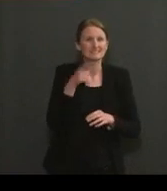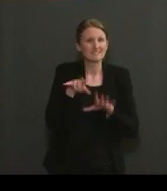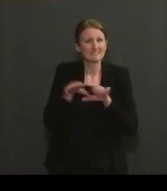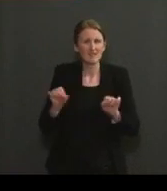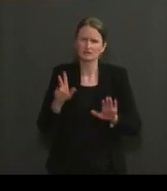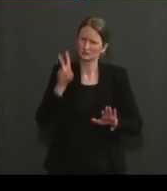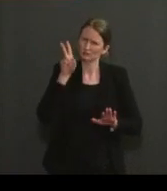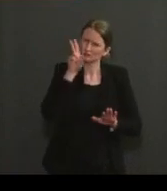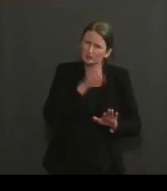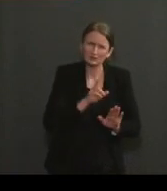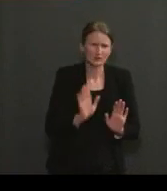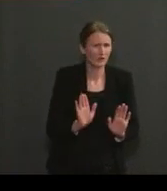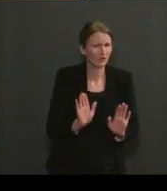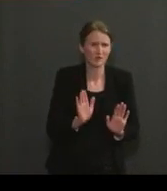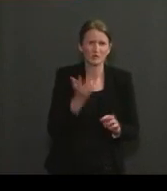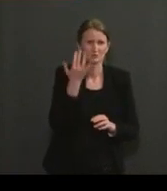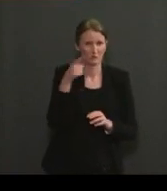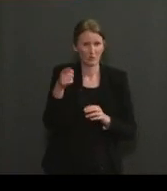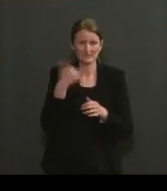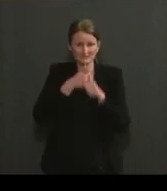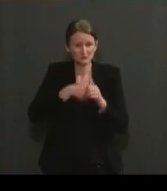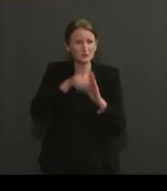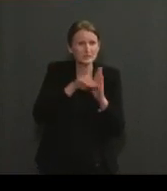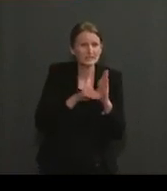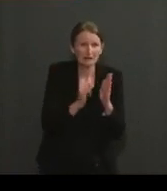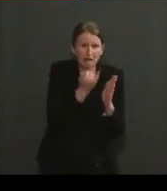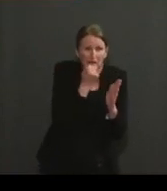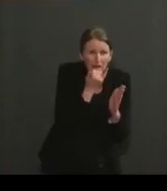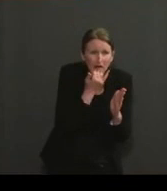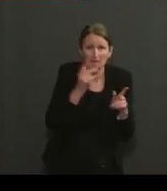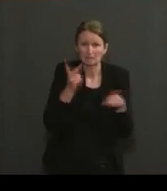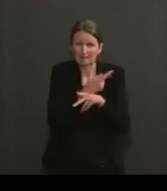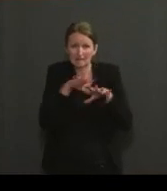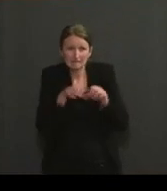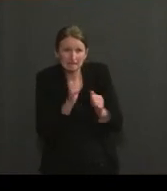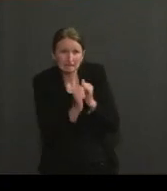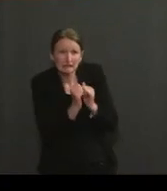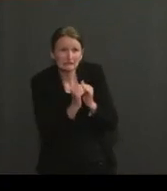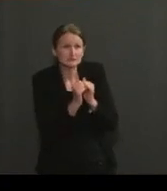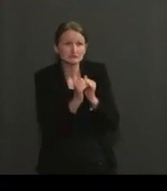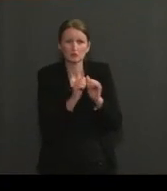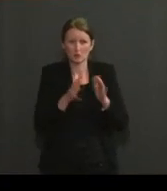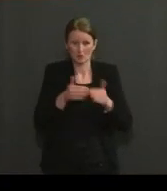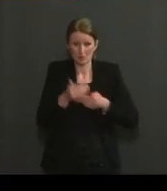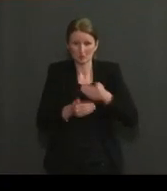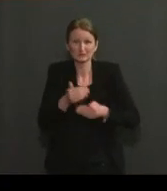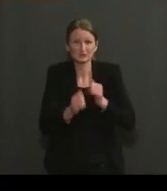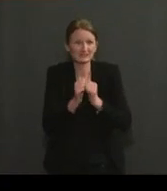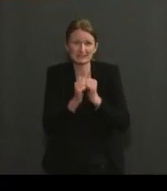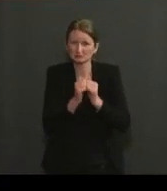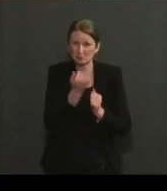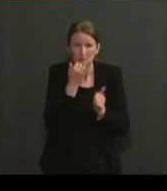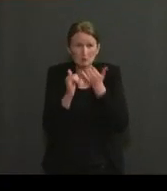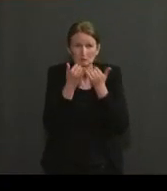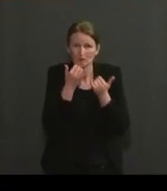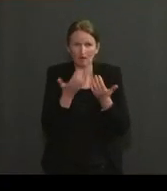l'information réelle qu'ils peuvent vous apporter, quand ils sont employés sans savoir exactement comment il faut prélever les choses, leur valeur prédictive